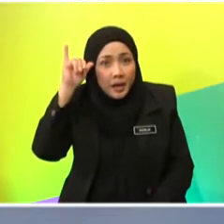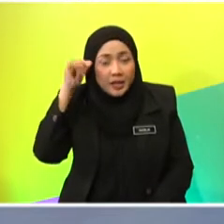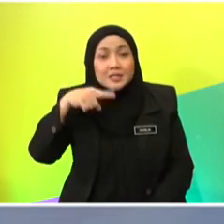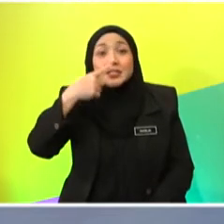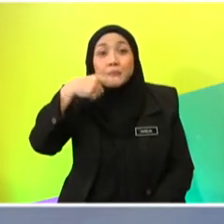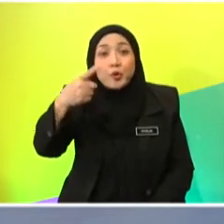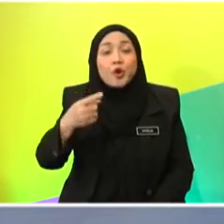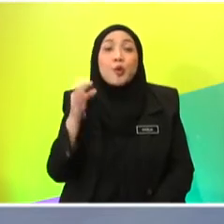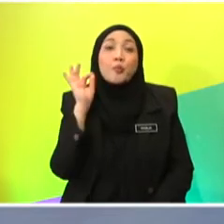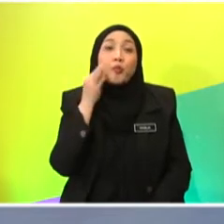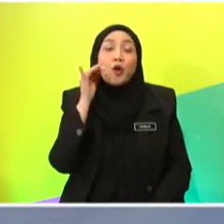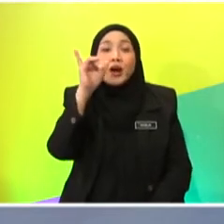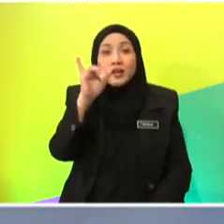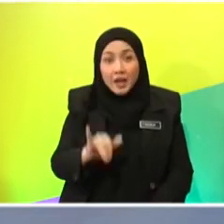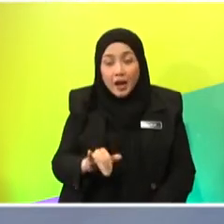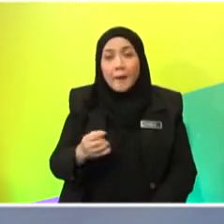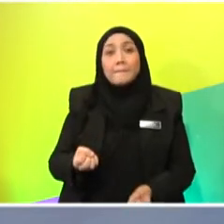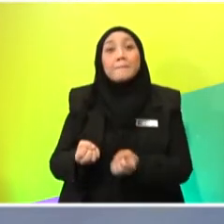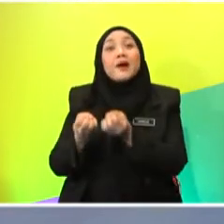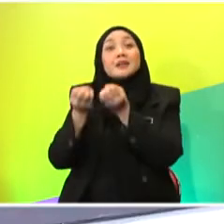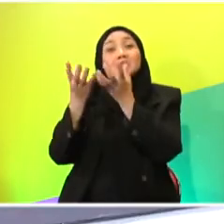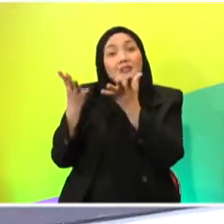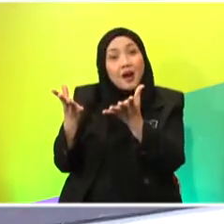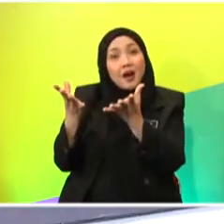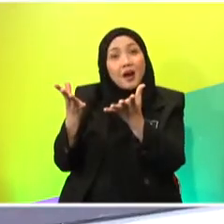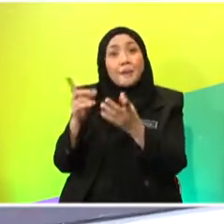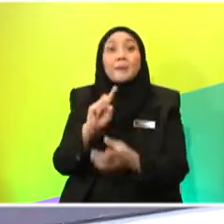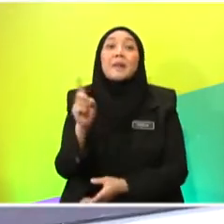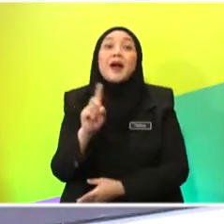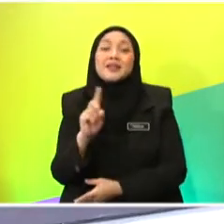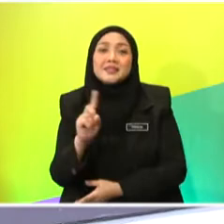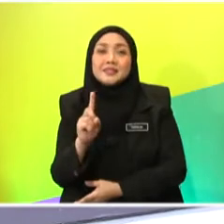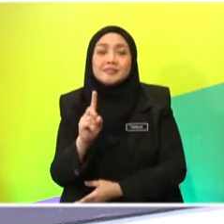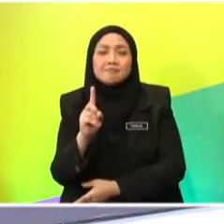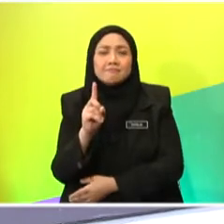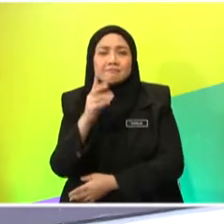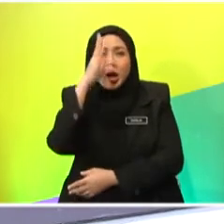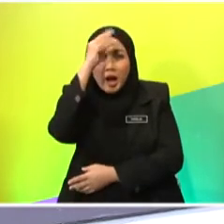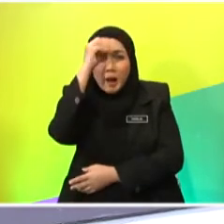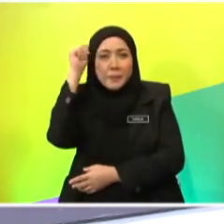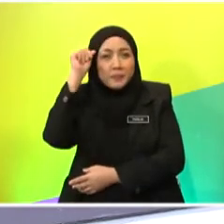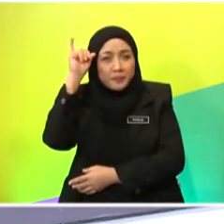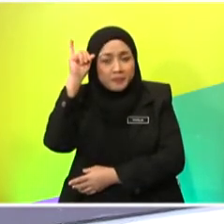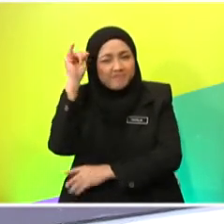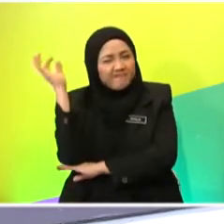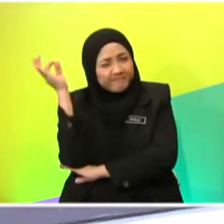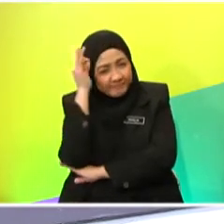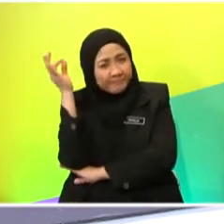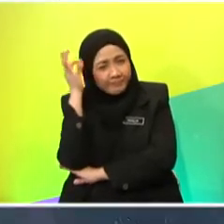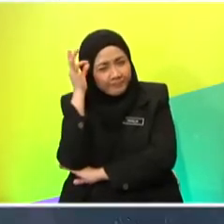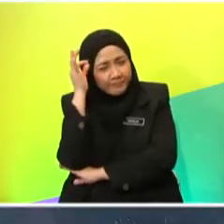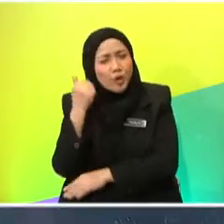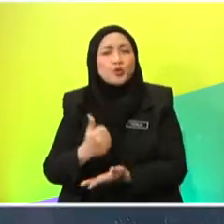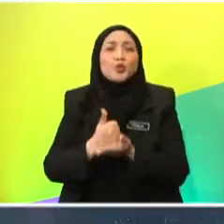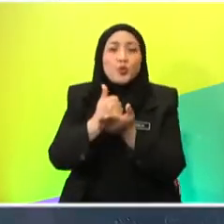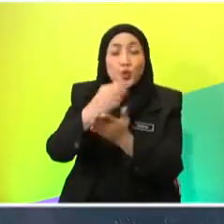yang Dedeh banyak dahulu buat kue murid-murid Tolonglah Bagaimana yang mana sesuai